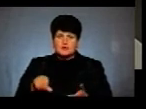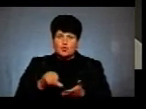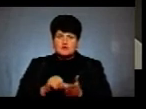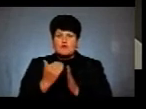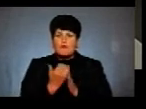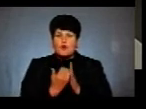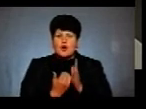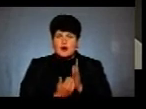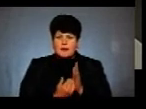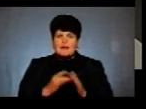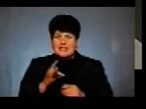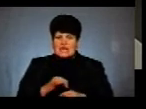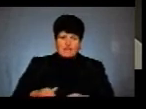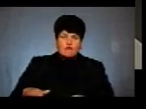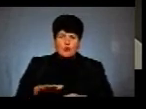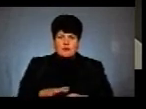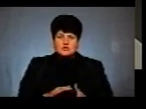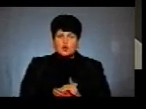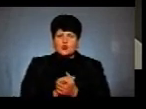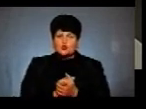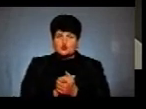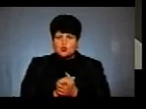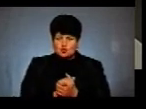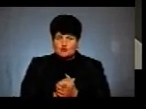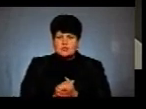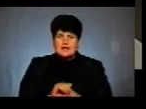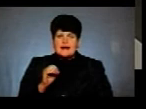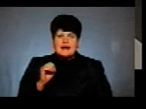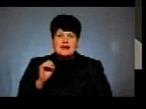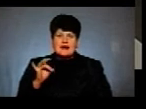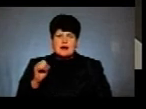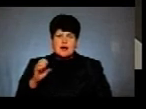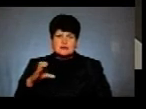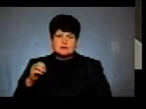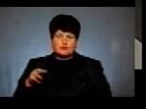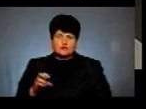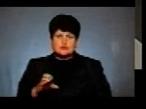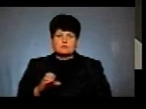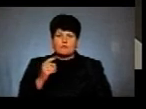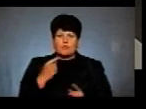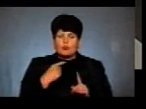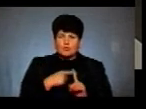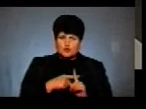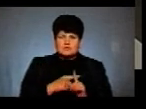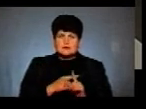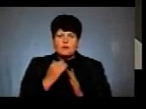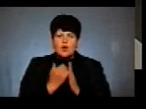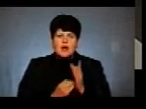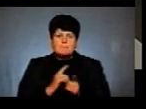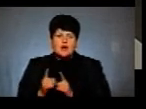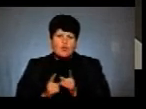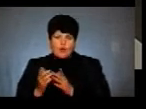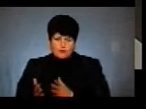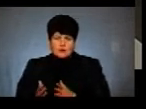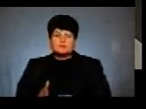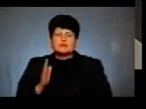програмах Європейського Союзу, от Erasmus, Erasmus+, і так далі, програми обмінів. Ми будемо і